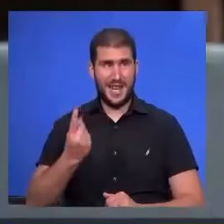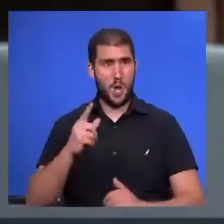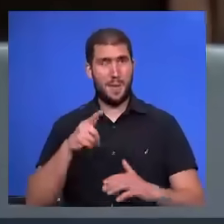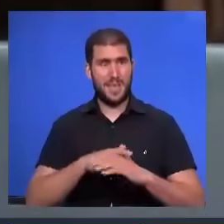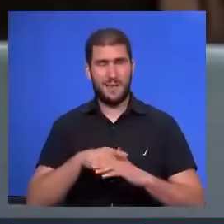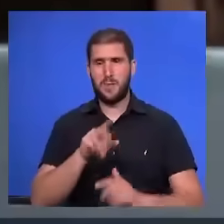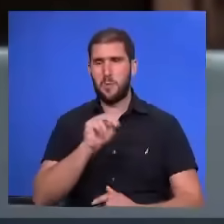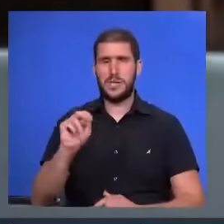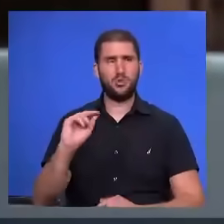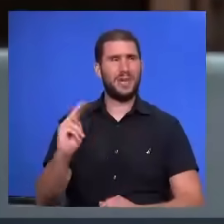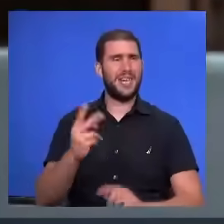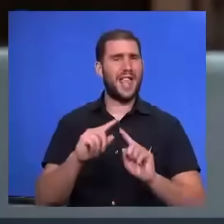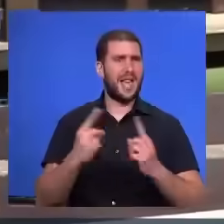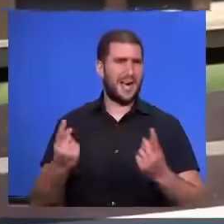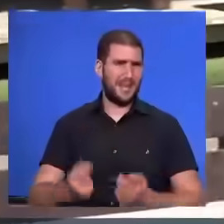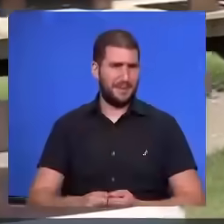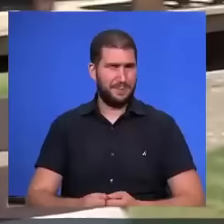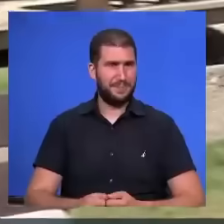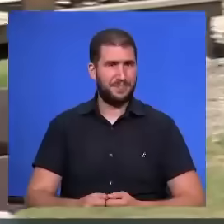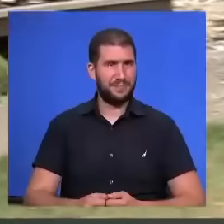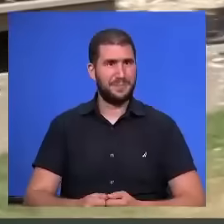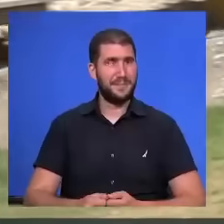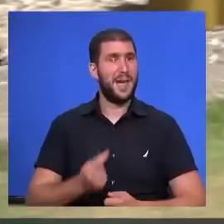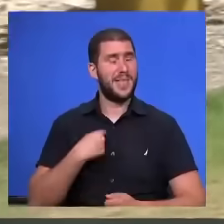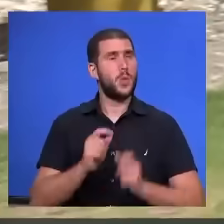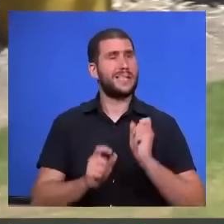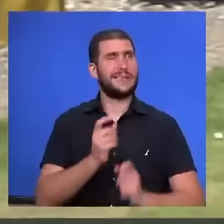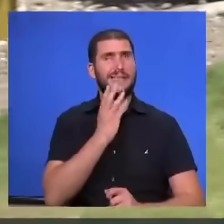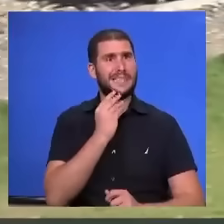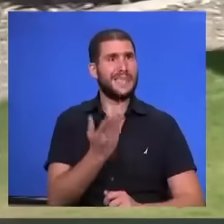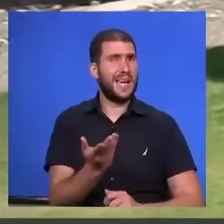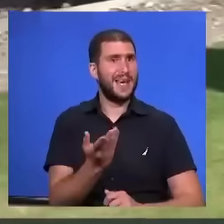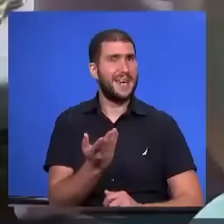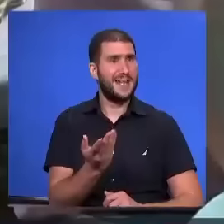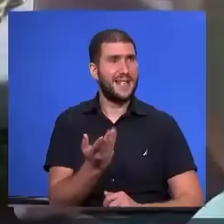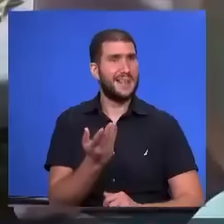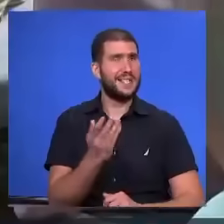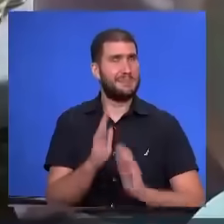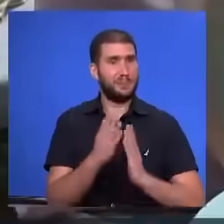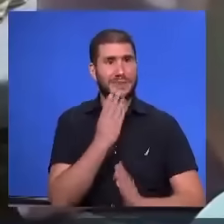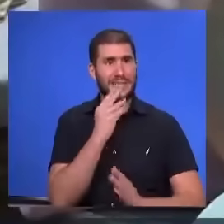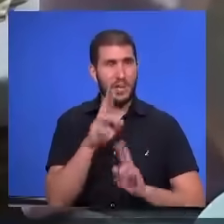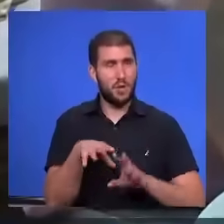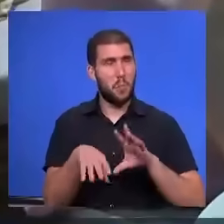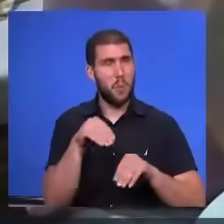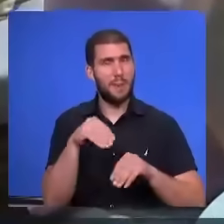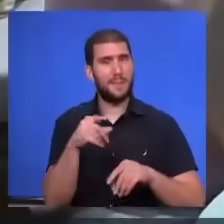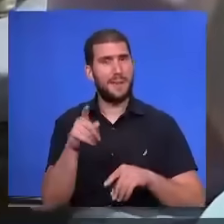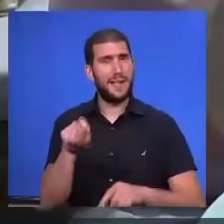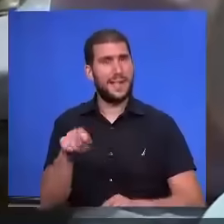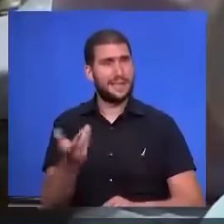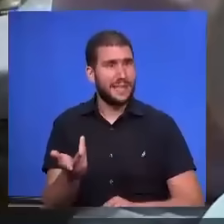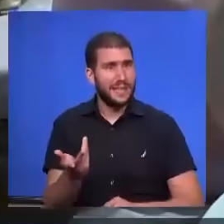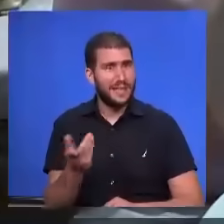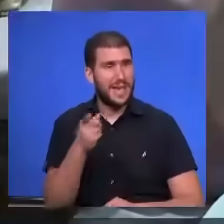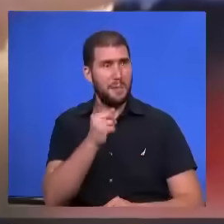מתערבת בעניינה של הקהילה השנייה. אנחנו אזרחי מדינת ישראל, פספורט ישראלי, בוחרים ונבחרים לכנסת, הם